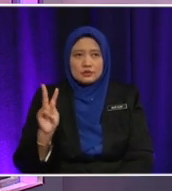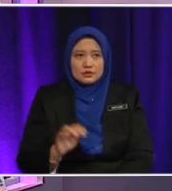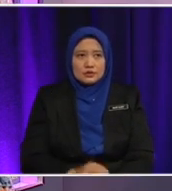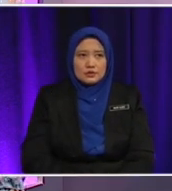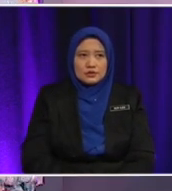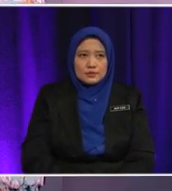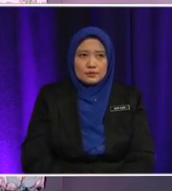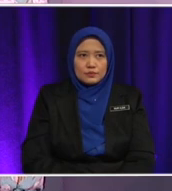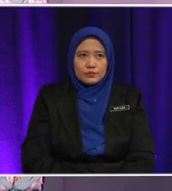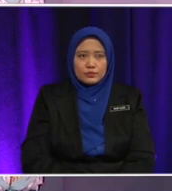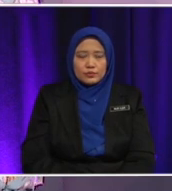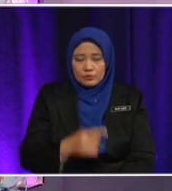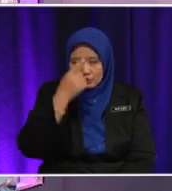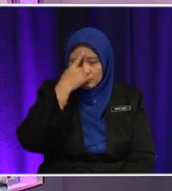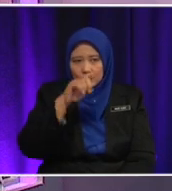oke